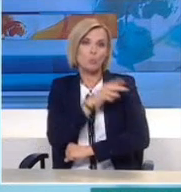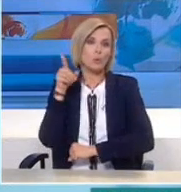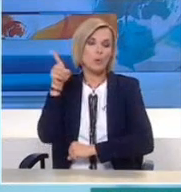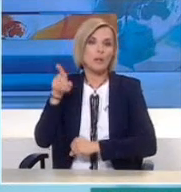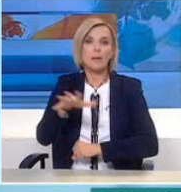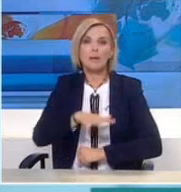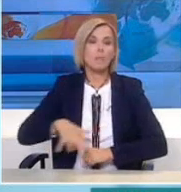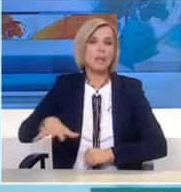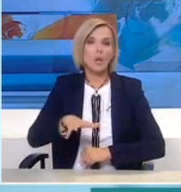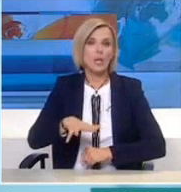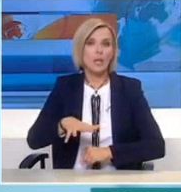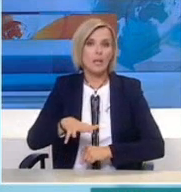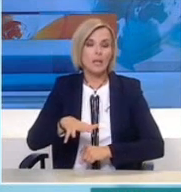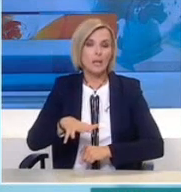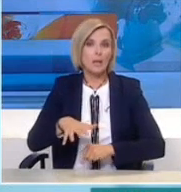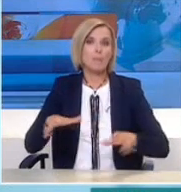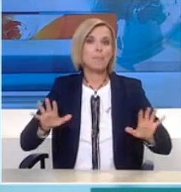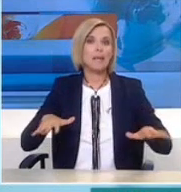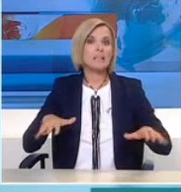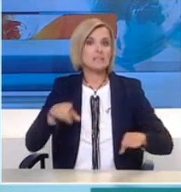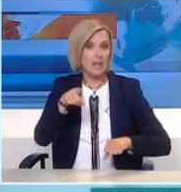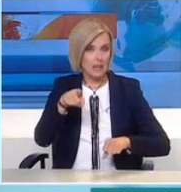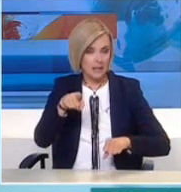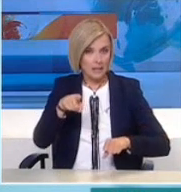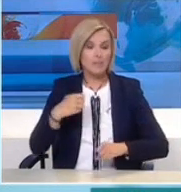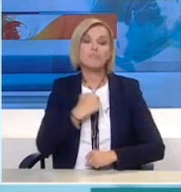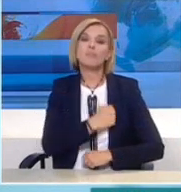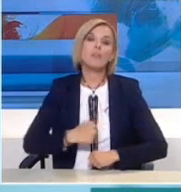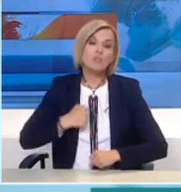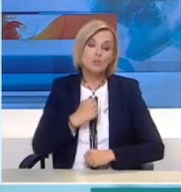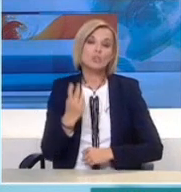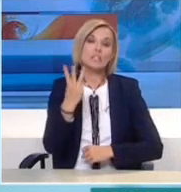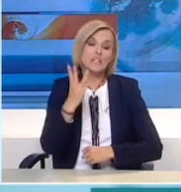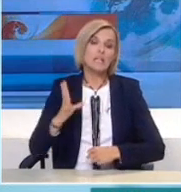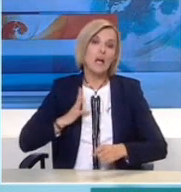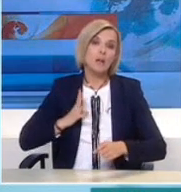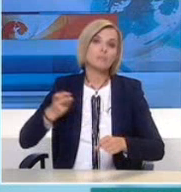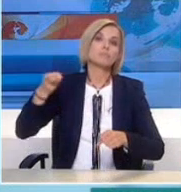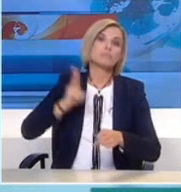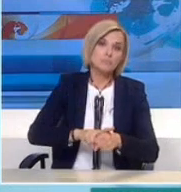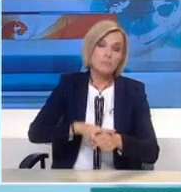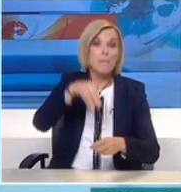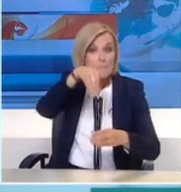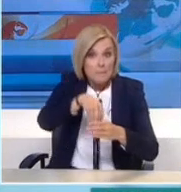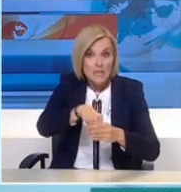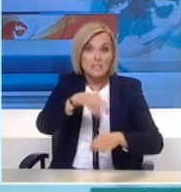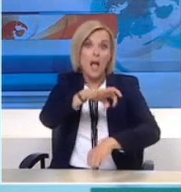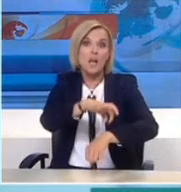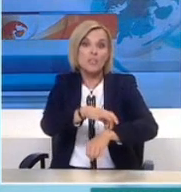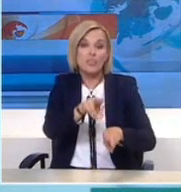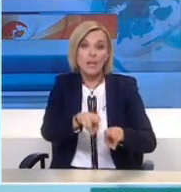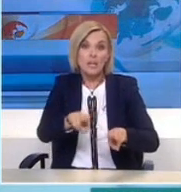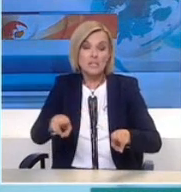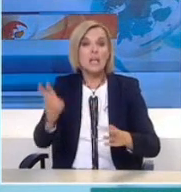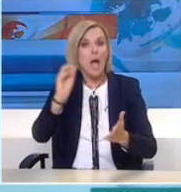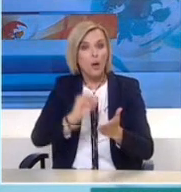αυξημένος κίνδυνος και ευπαθείς ομάδες. Δυστυχώς, 3 από τους συμπολίτες μας ασθενείς της κλινικής κατέληξαν, ενώ